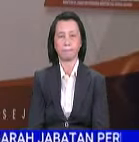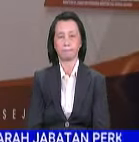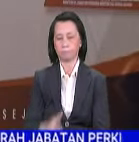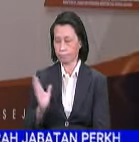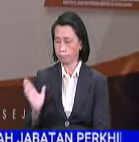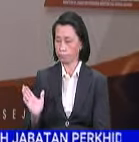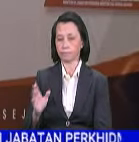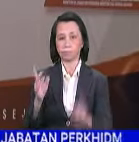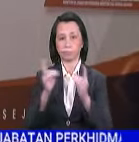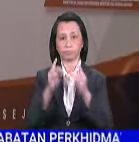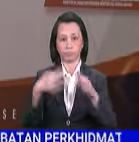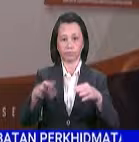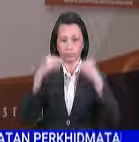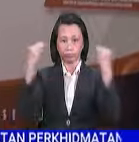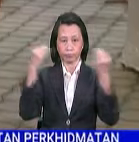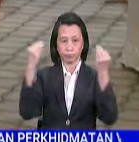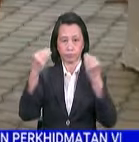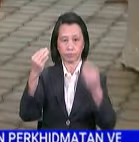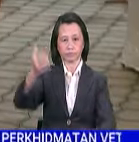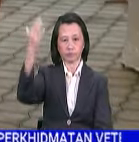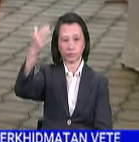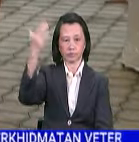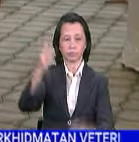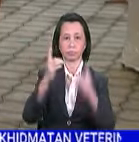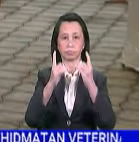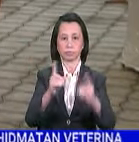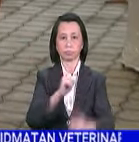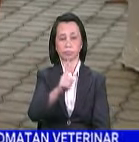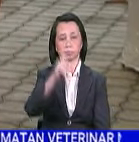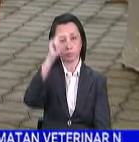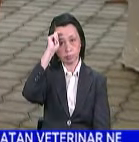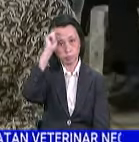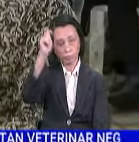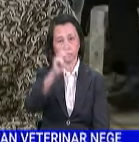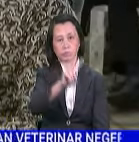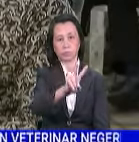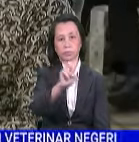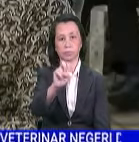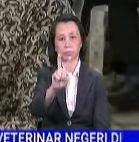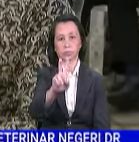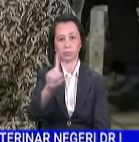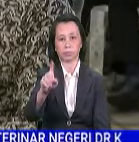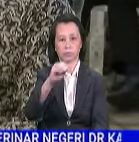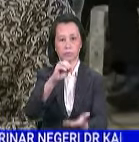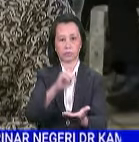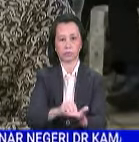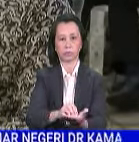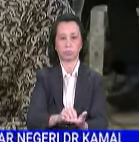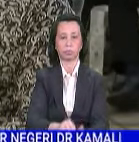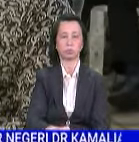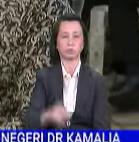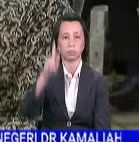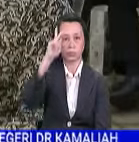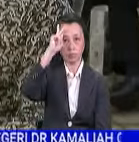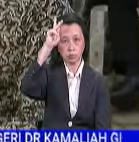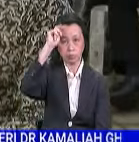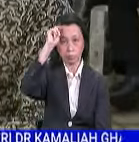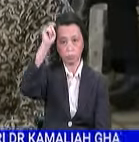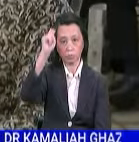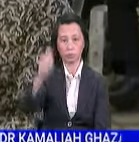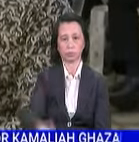Beliau ditemui selepas Majlis Konvensyen Pendidikan Islam Terengganu 2021 di Taman Tamadun Islam, Kuala